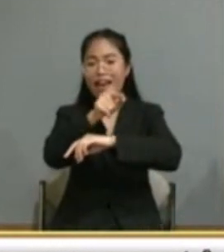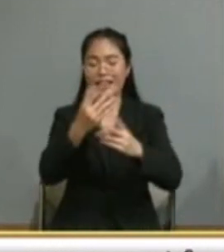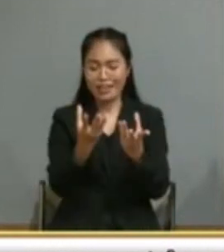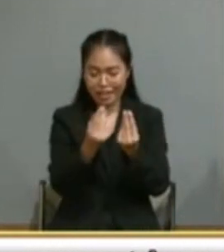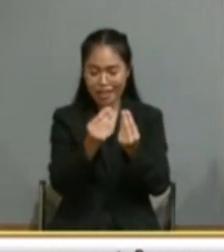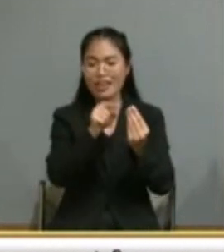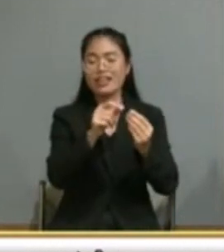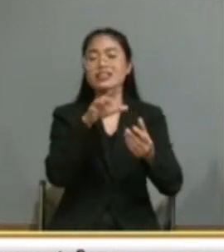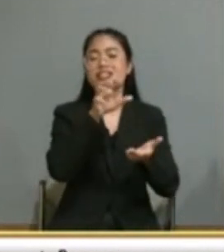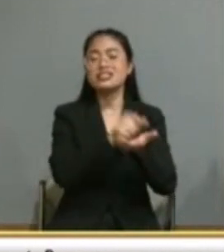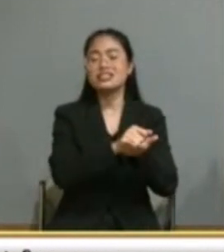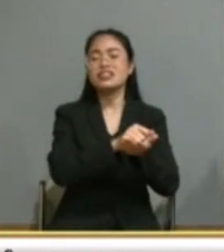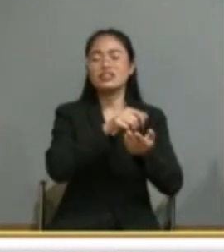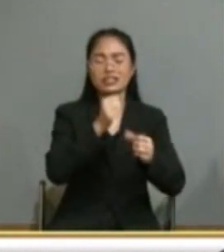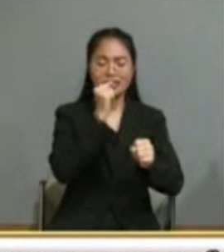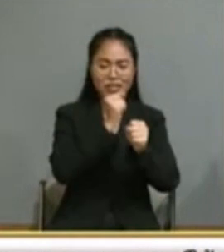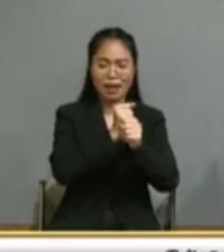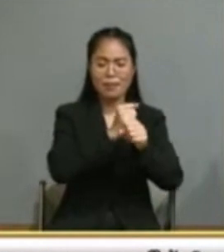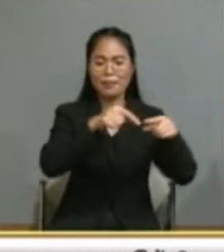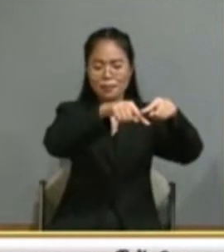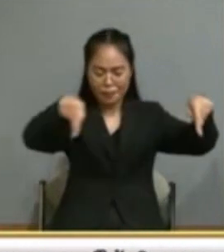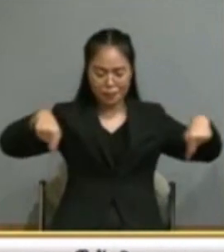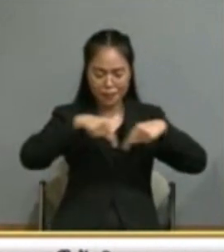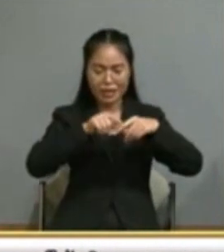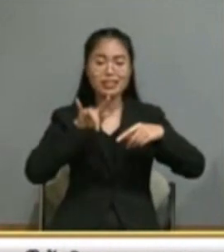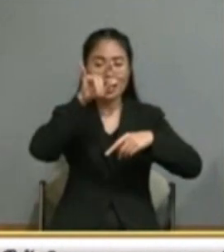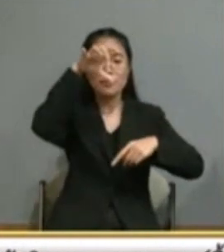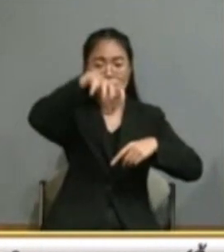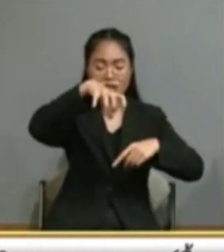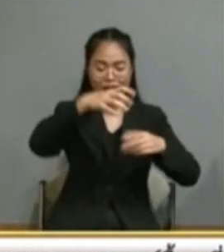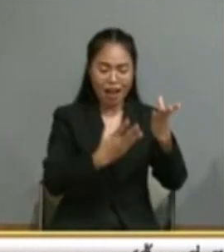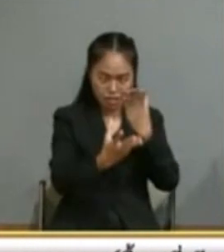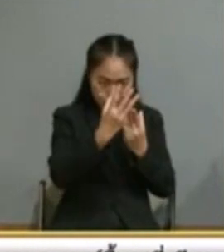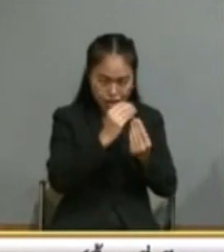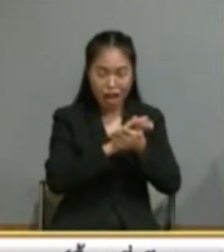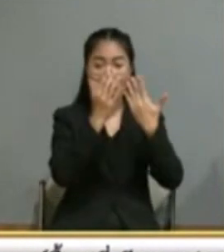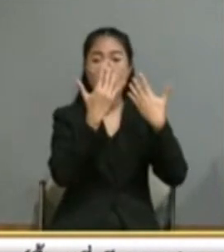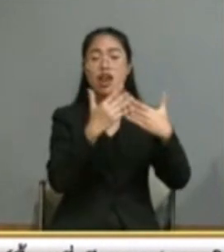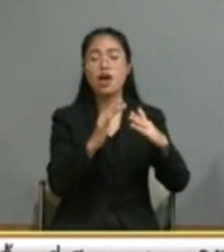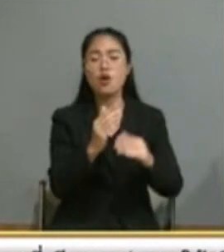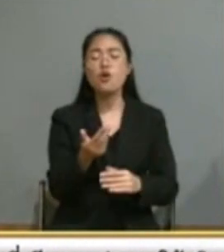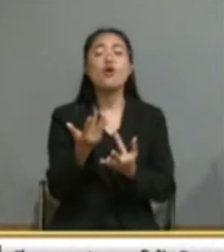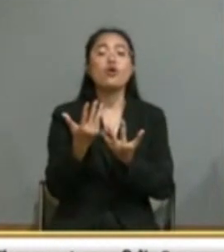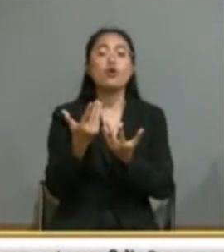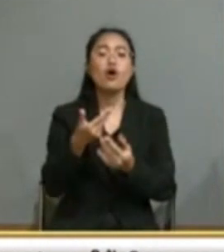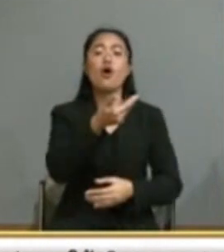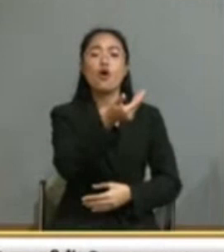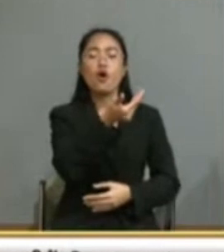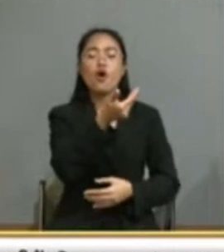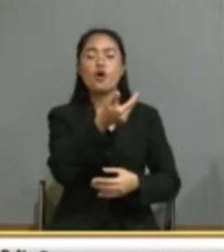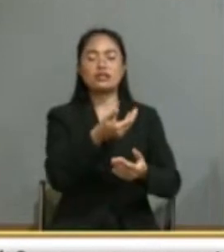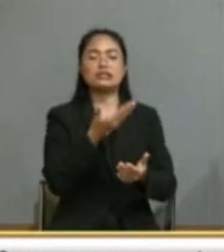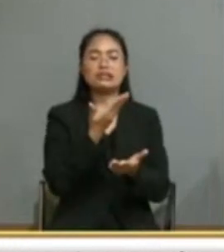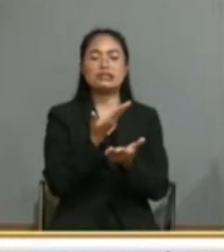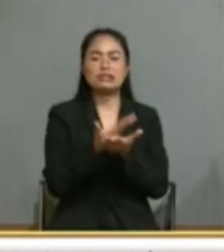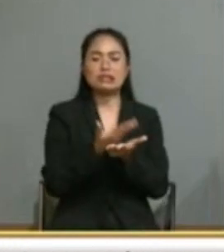ซึ่ขณะนี้ผลของการศึกษาได้สำเร็จเรีบร้แล้วรอเพียงการจัดคำขอเพื่อตั้งวบประมา